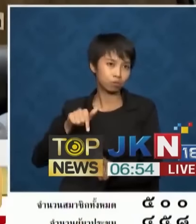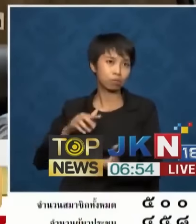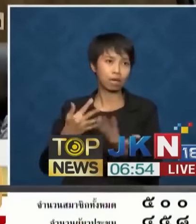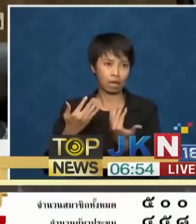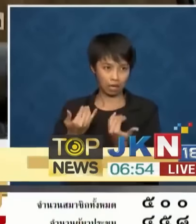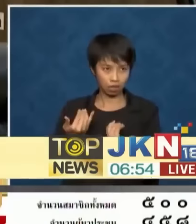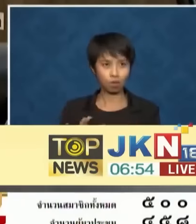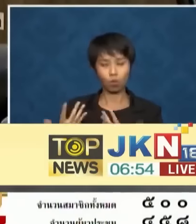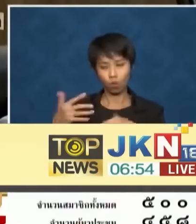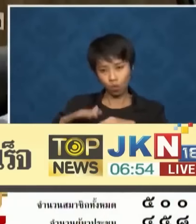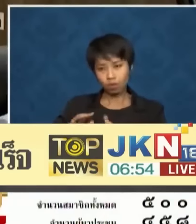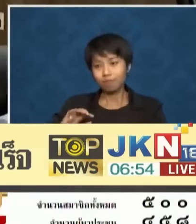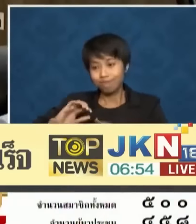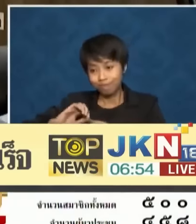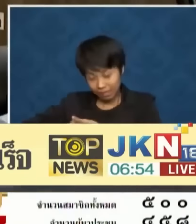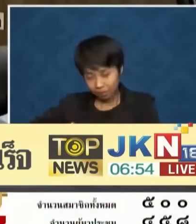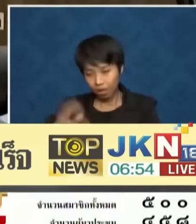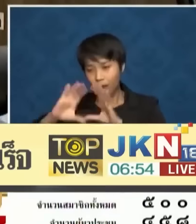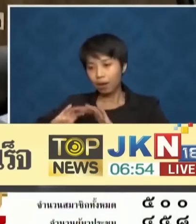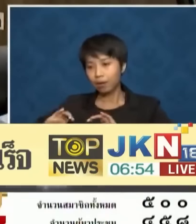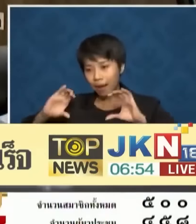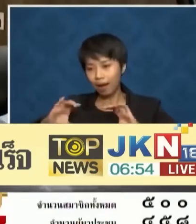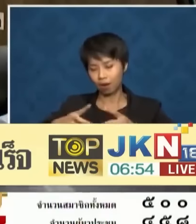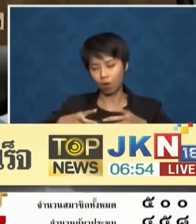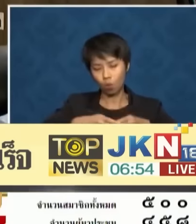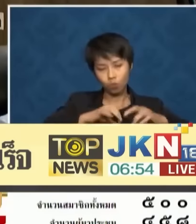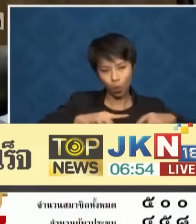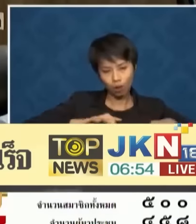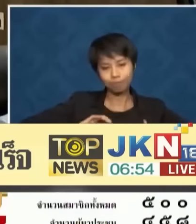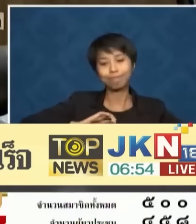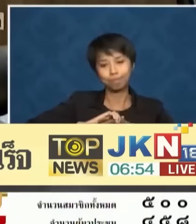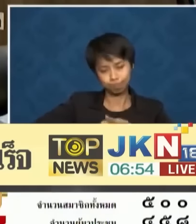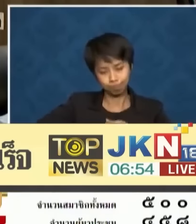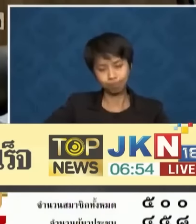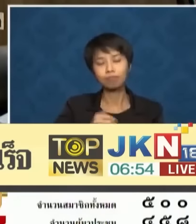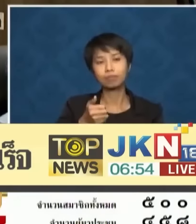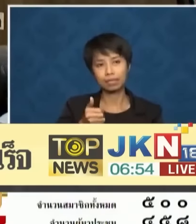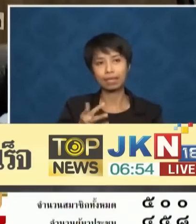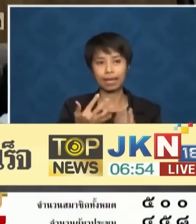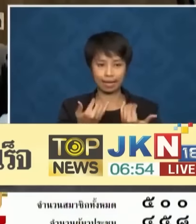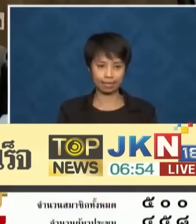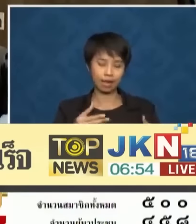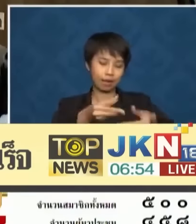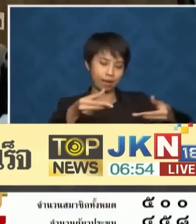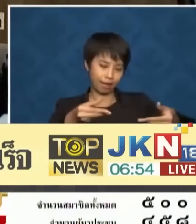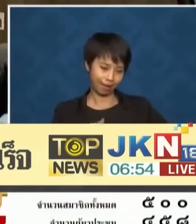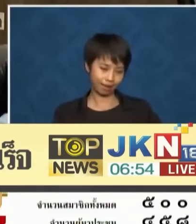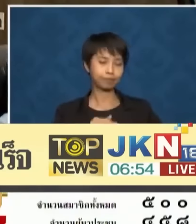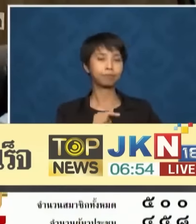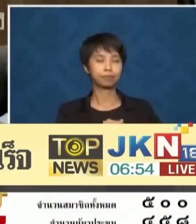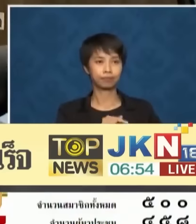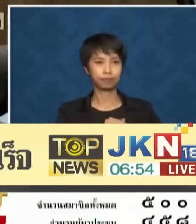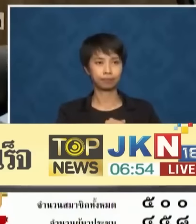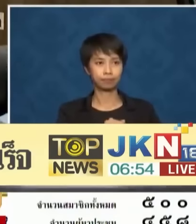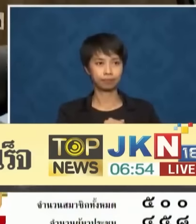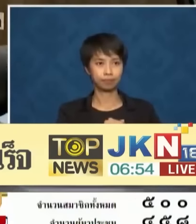แต่ถ้าพรรคก้าวไกลจะเล่นเกมนักองค์ประชุมนะต่อไปฝ่ายค้านเสนอรายงานอะไรเข้ามาก็จะไม่รับนะถ้าแบบนี ้ ผูก